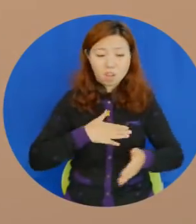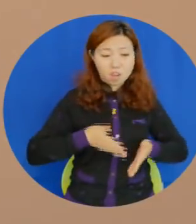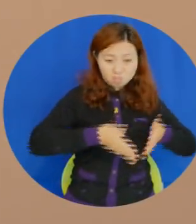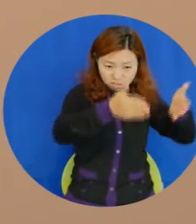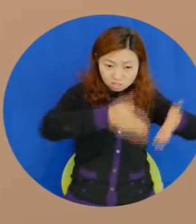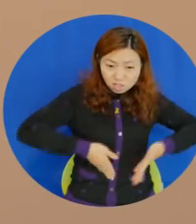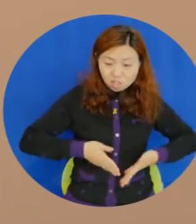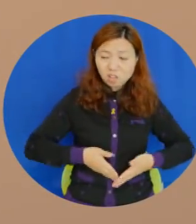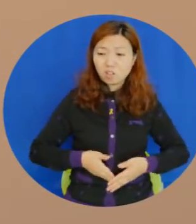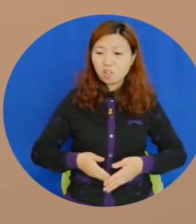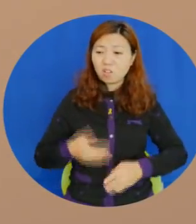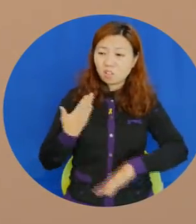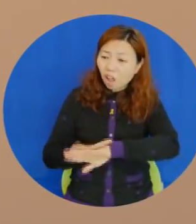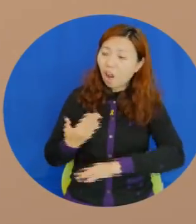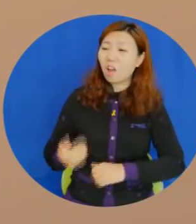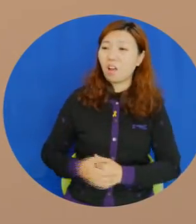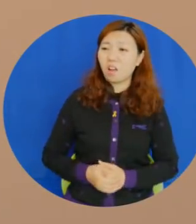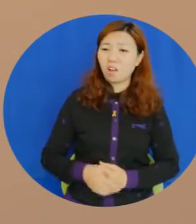길이고 그렇지.